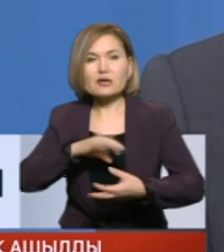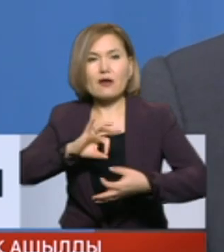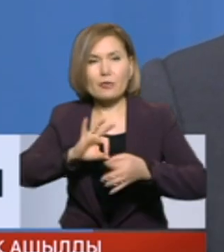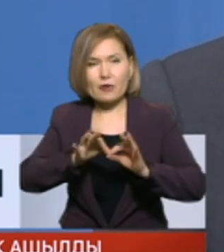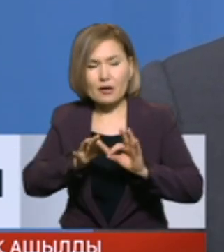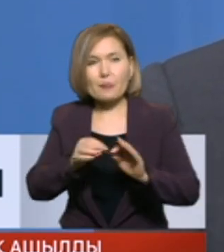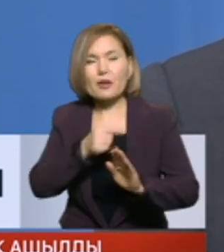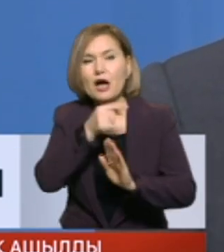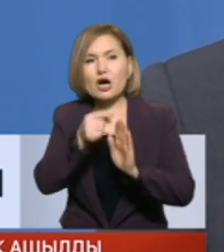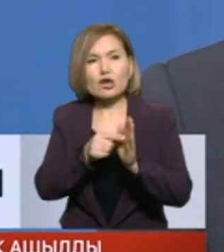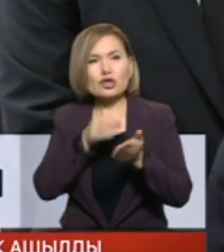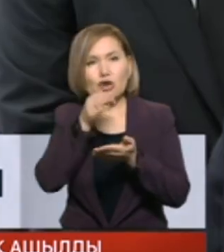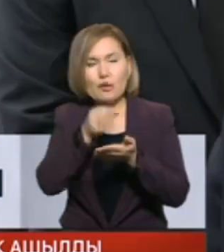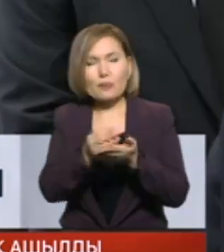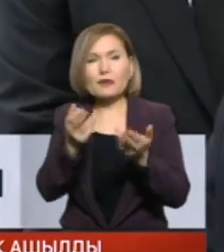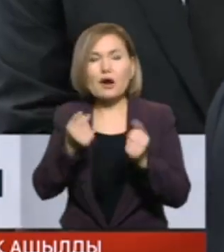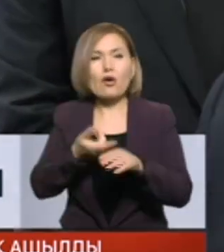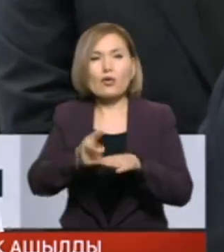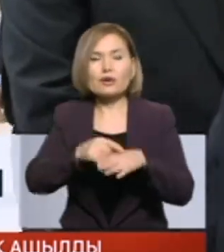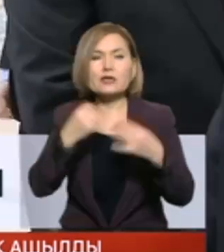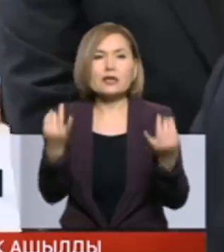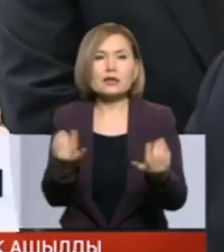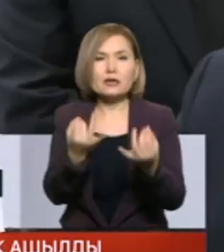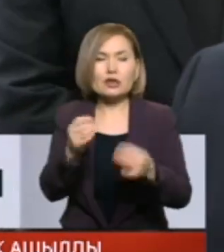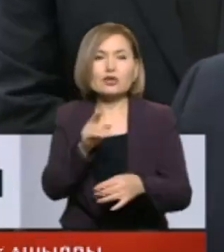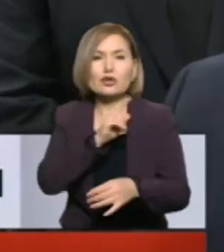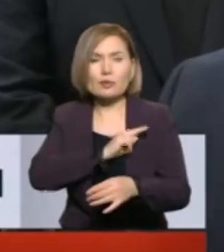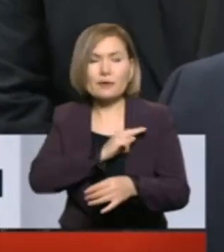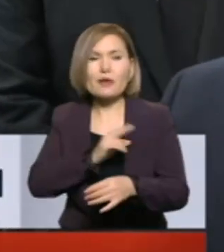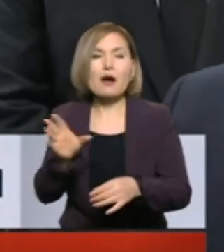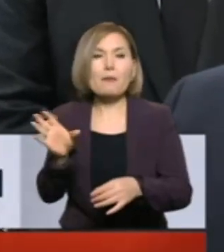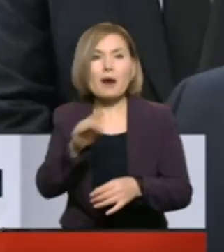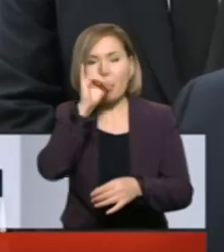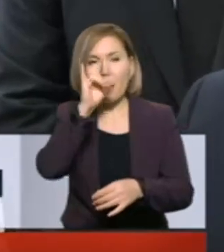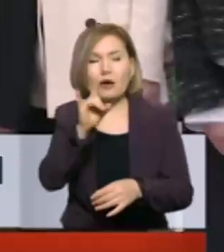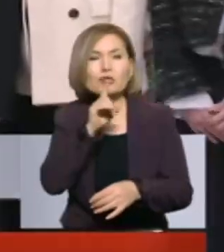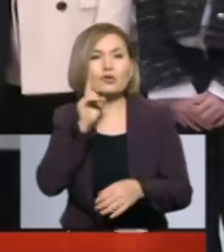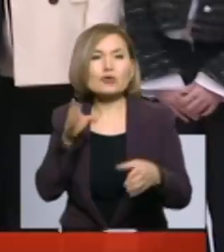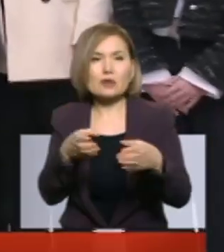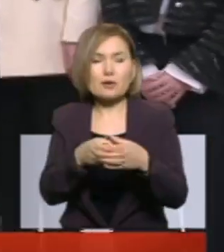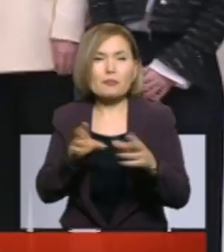жауапты, бірақ өте маңызды. Сондықтан баршаңызға табыс тілеймін.